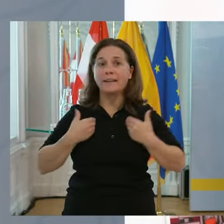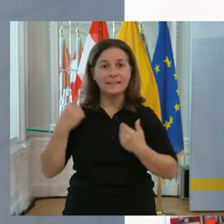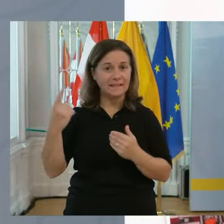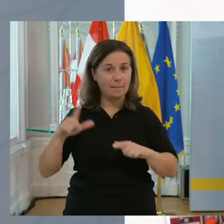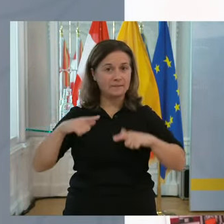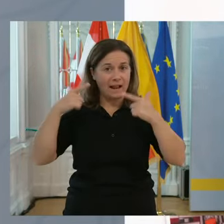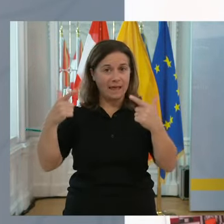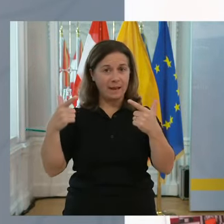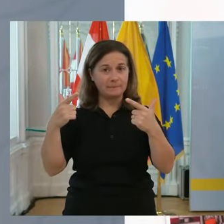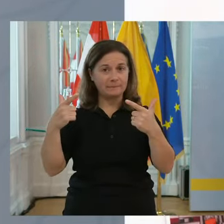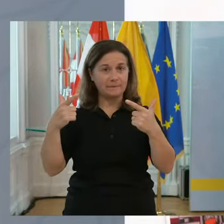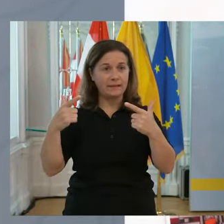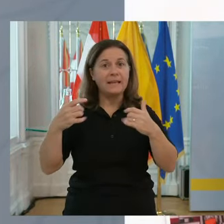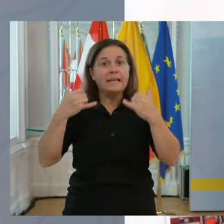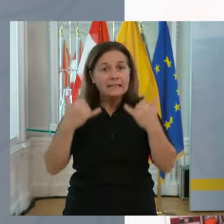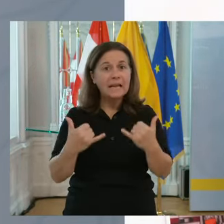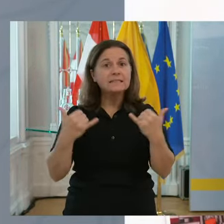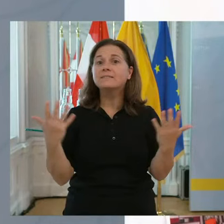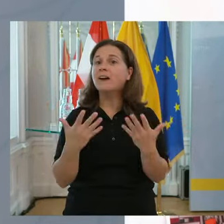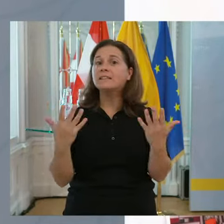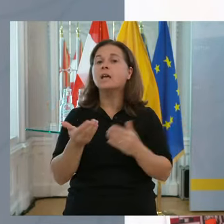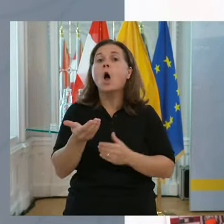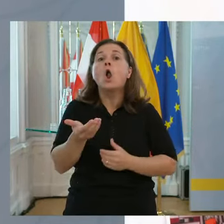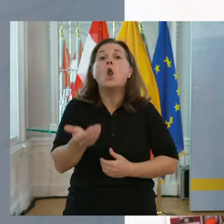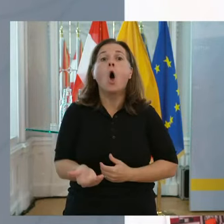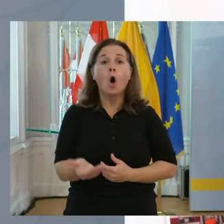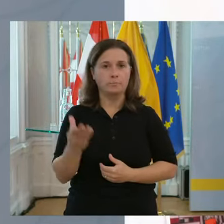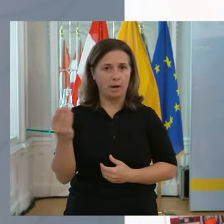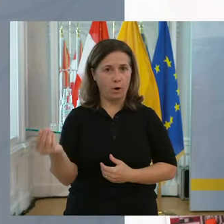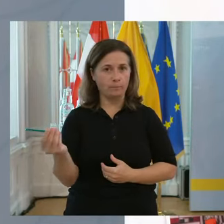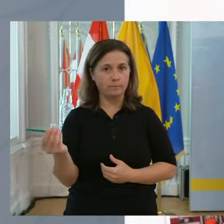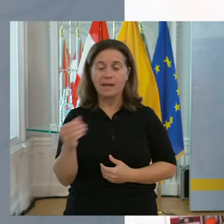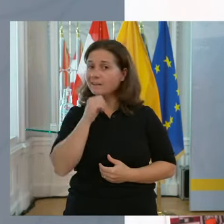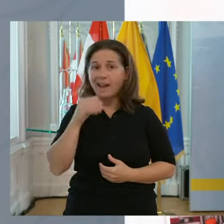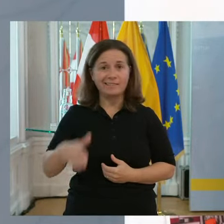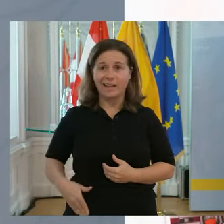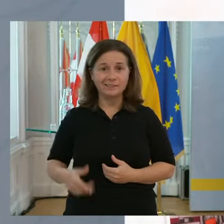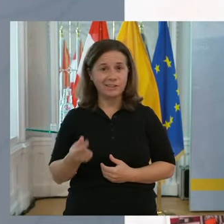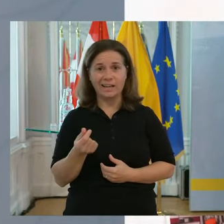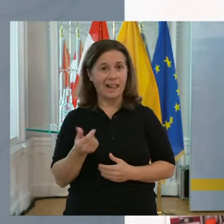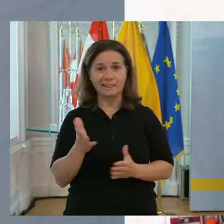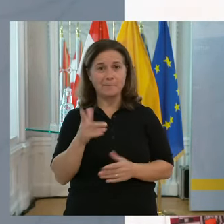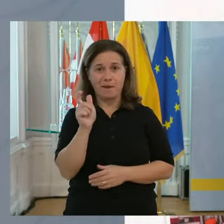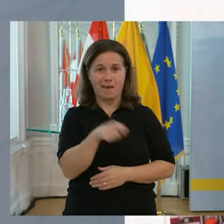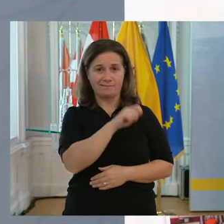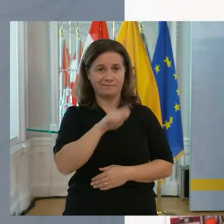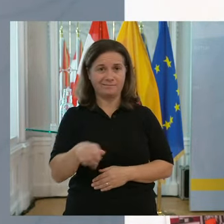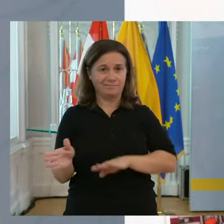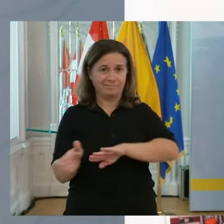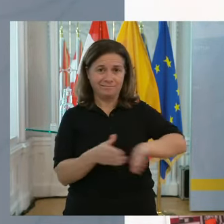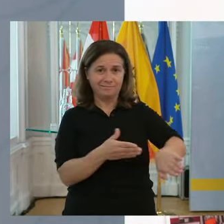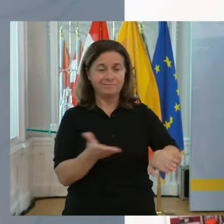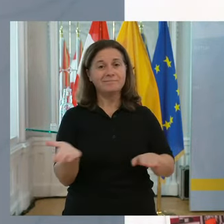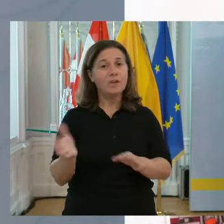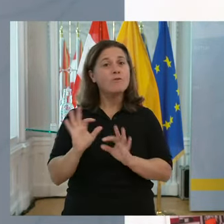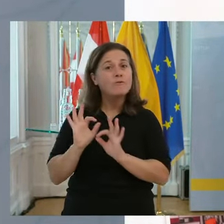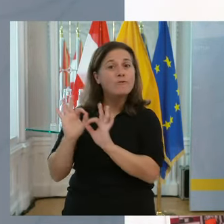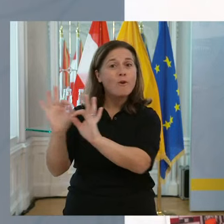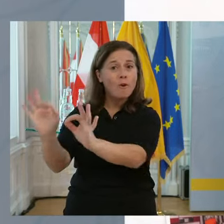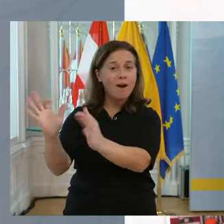hat, dass er jetzt nämlich einen Lohn bekommt und kein Taschengeld, das ist für ihn